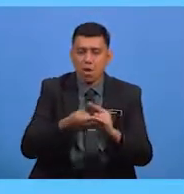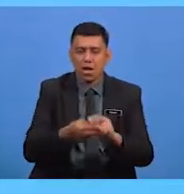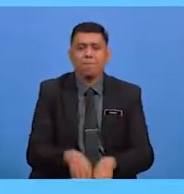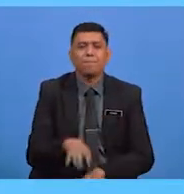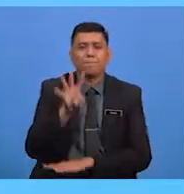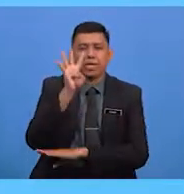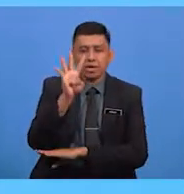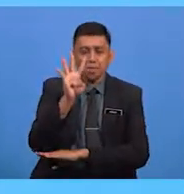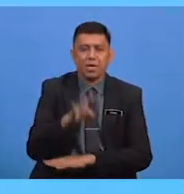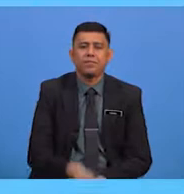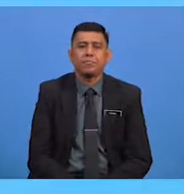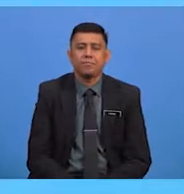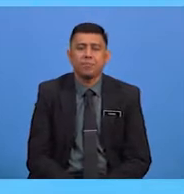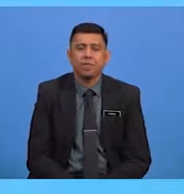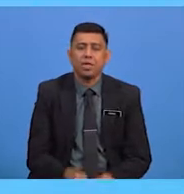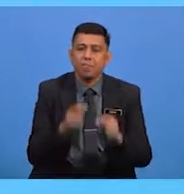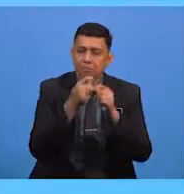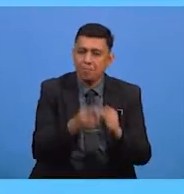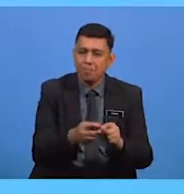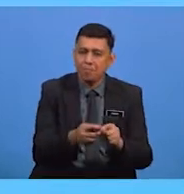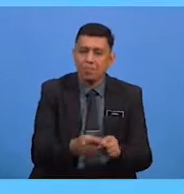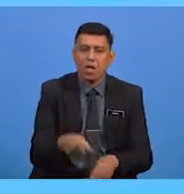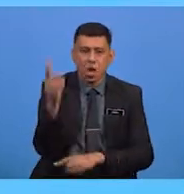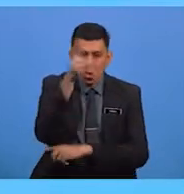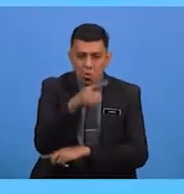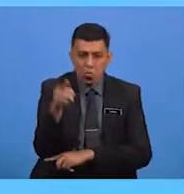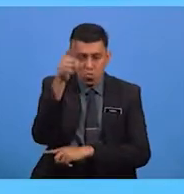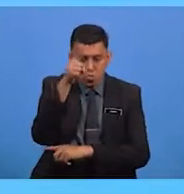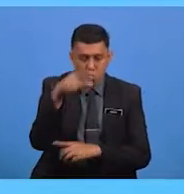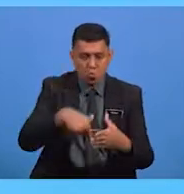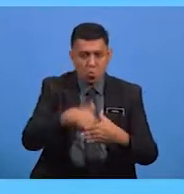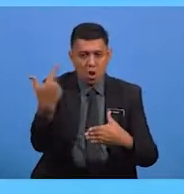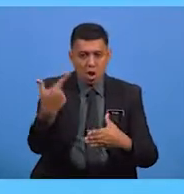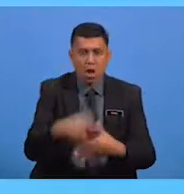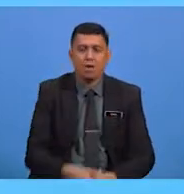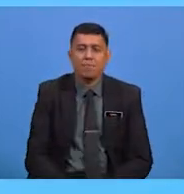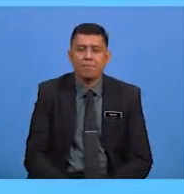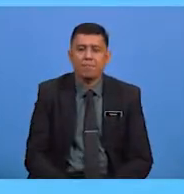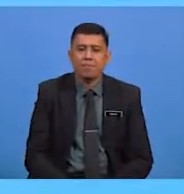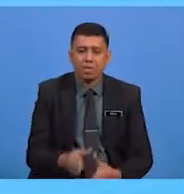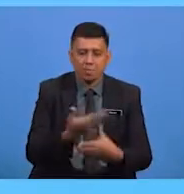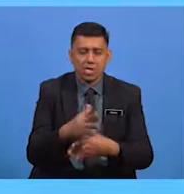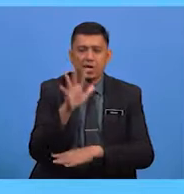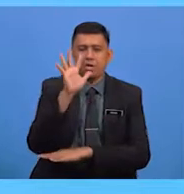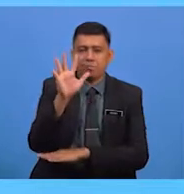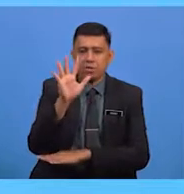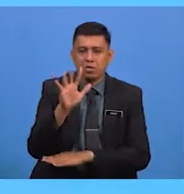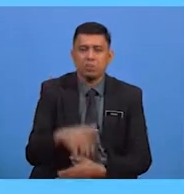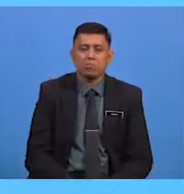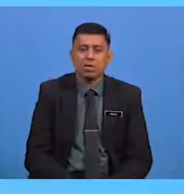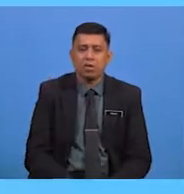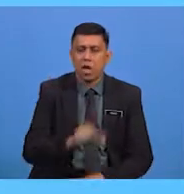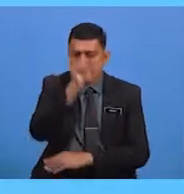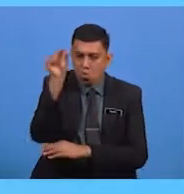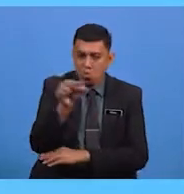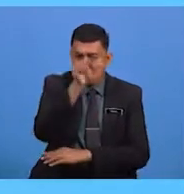Bahagian keempat, menetapkan gelung luar untuk ulangan. Bahagian kelima,